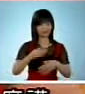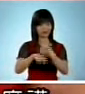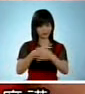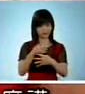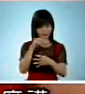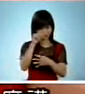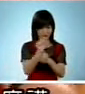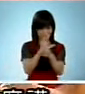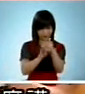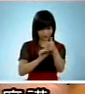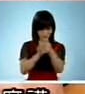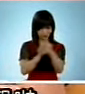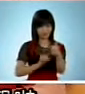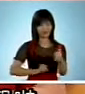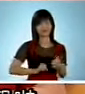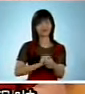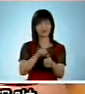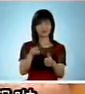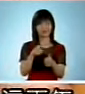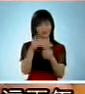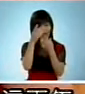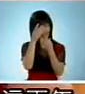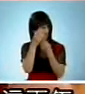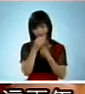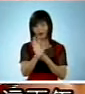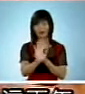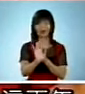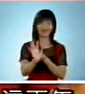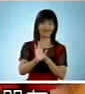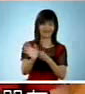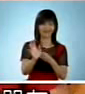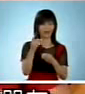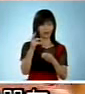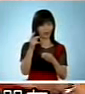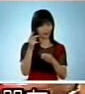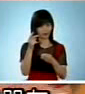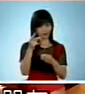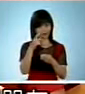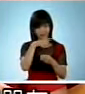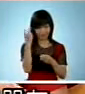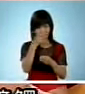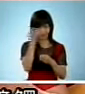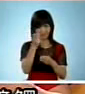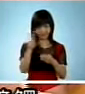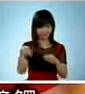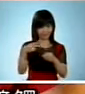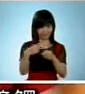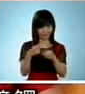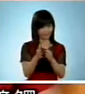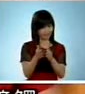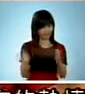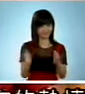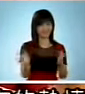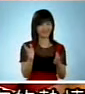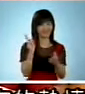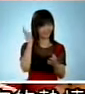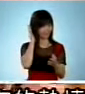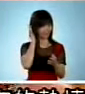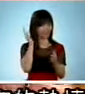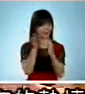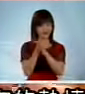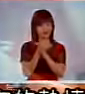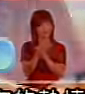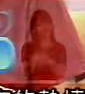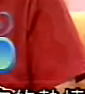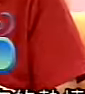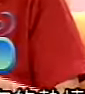对 对。 不过我换一个角度讲，也没那么悲观了，因为我也发现我这两年跟各国的听障朋友有很多机会接触啊。 是是。 我发现你的